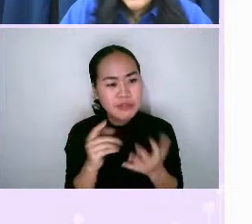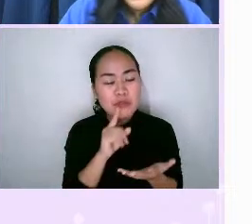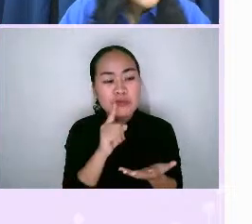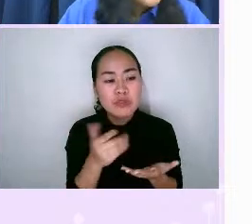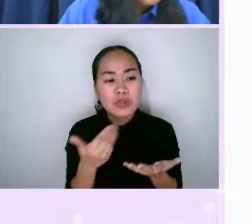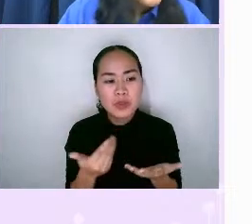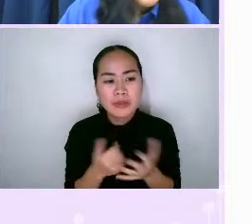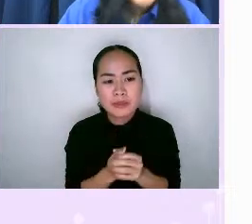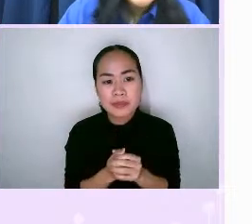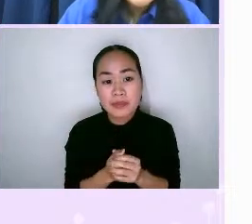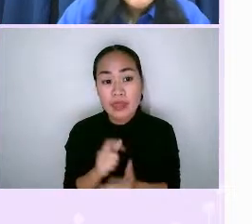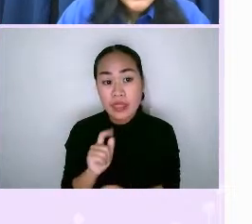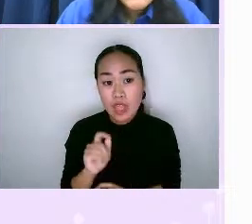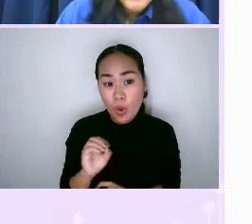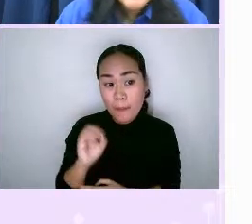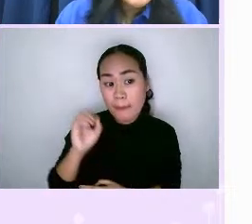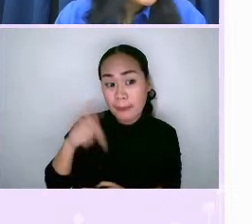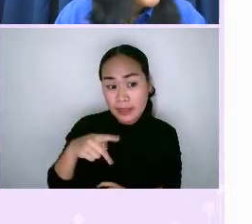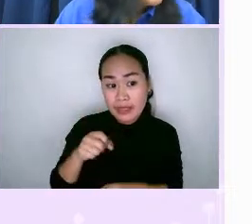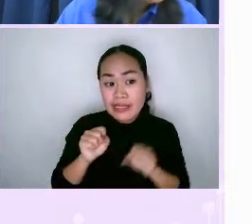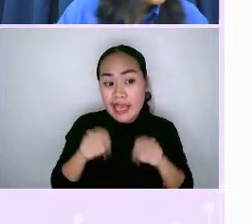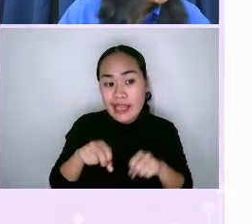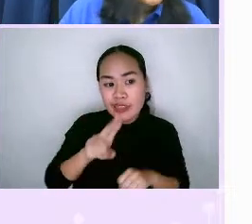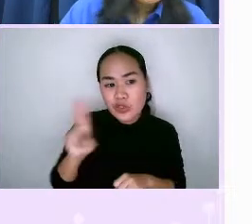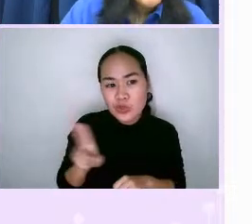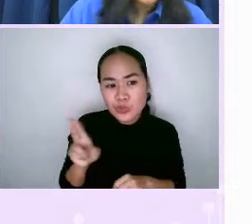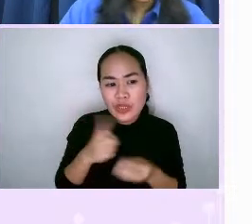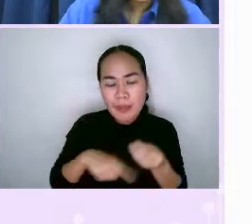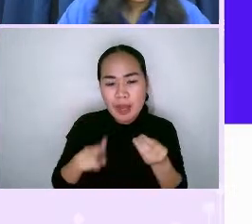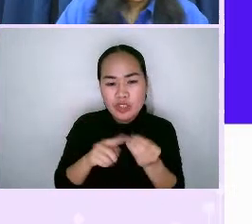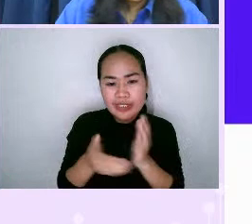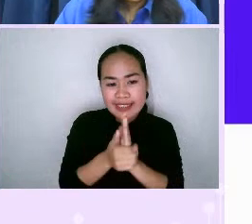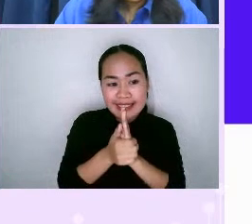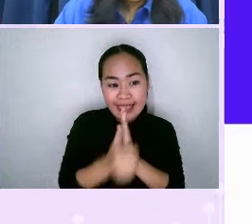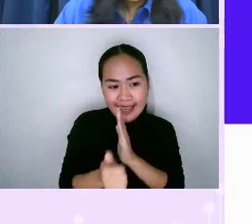ay maaring gamitin para sa skilling. Next slide po.